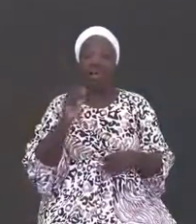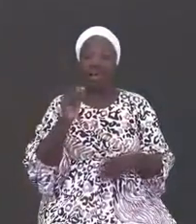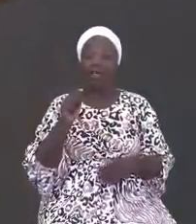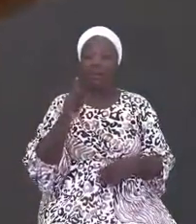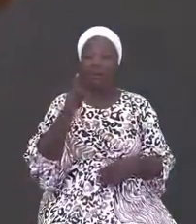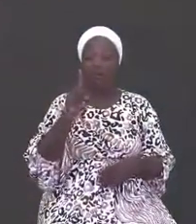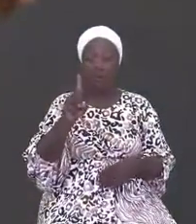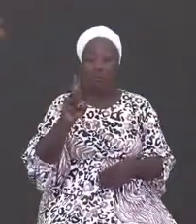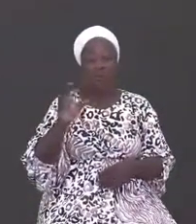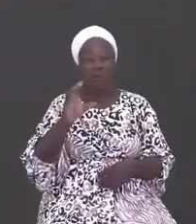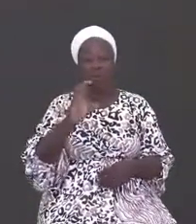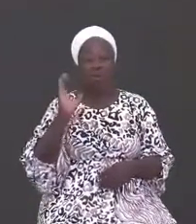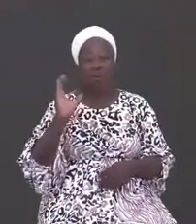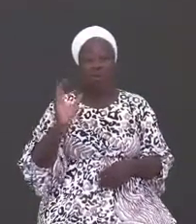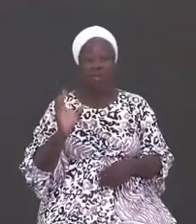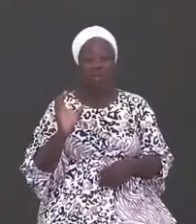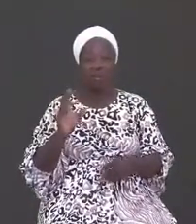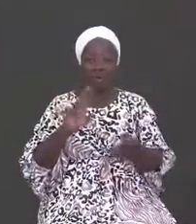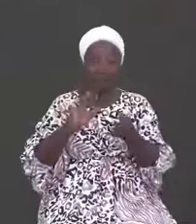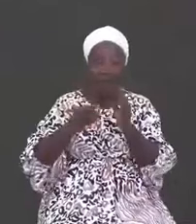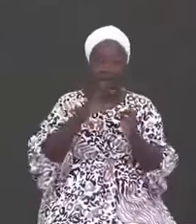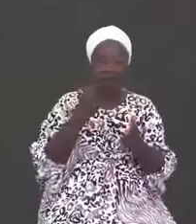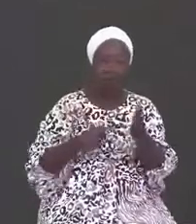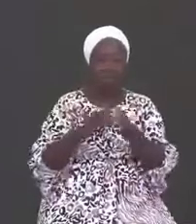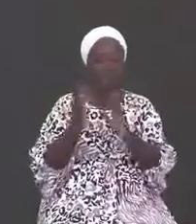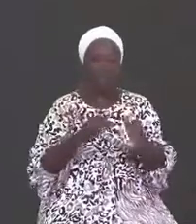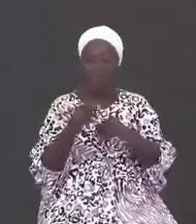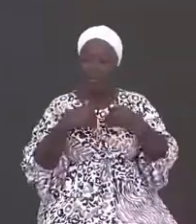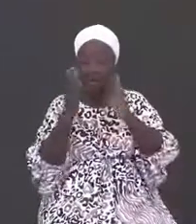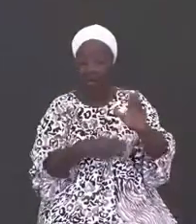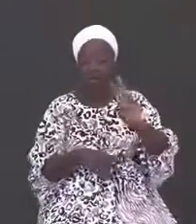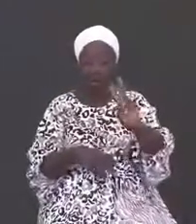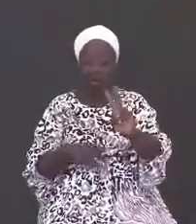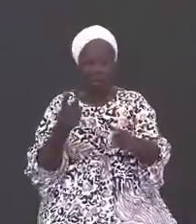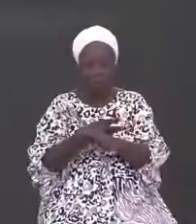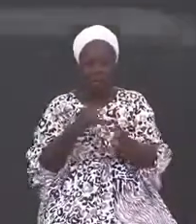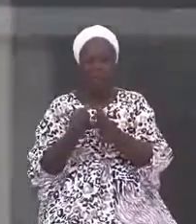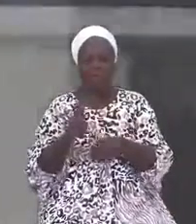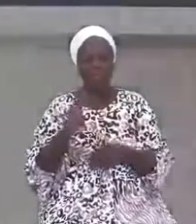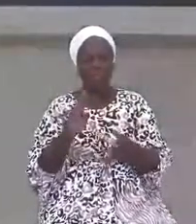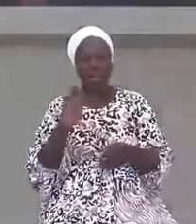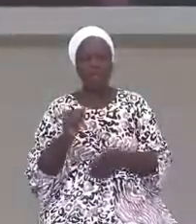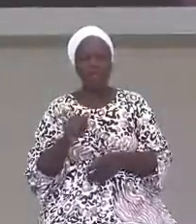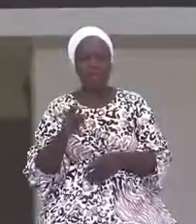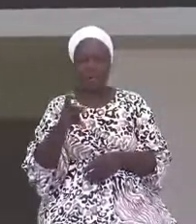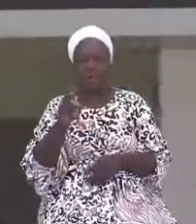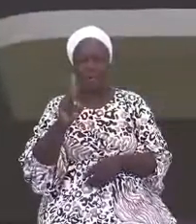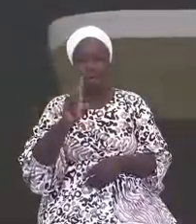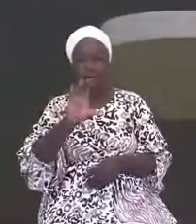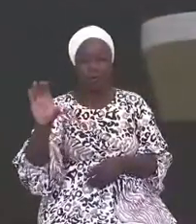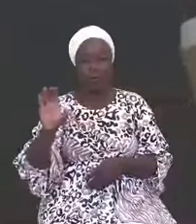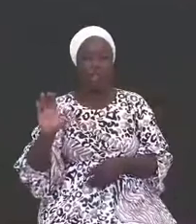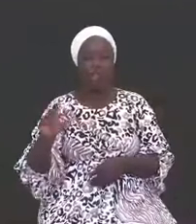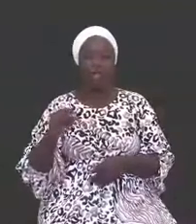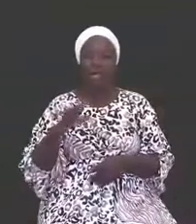si tu as quitté deux c'est x 2 si tu as quitté 20 multiplie cela passant plus